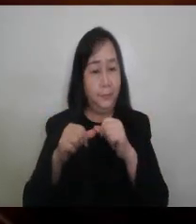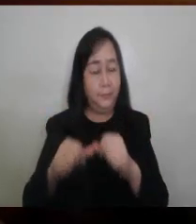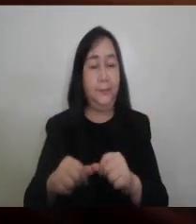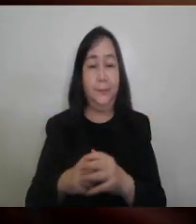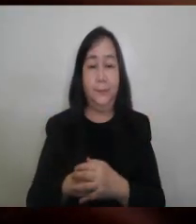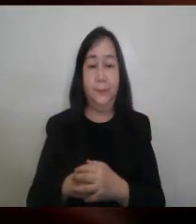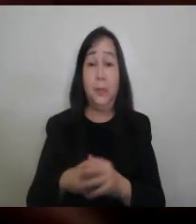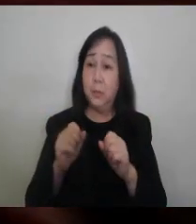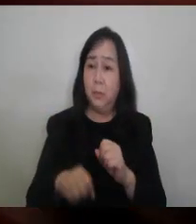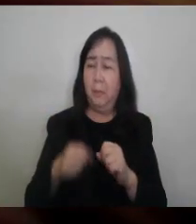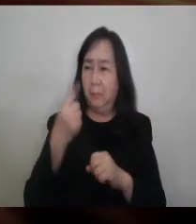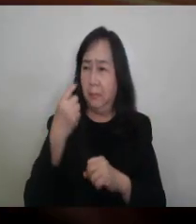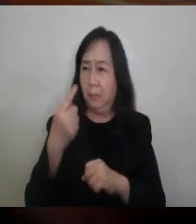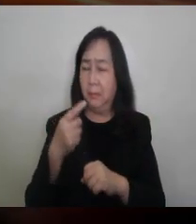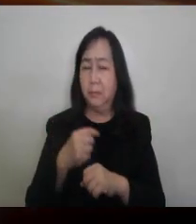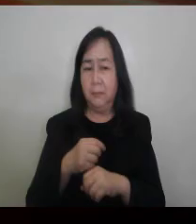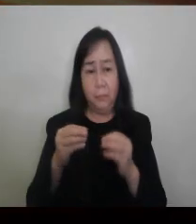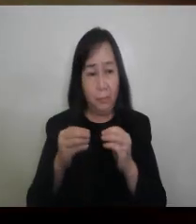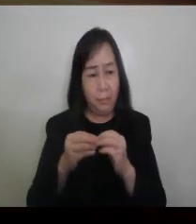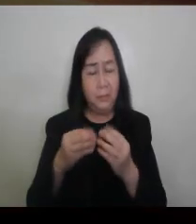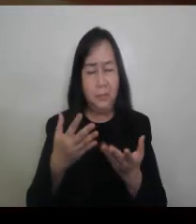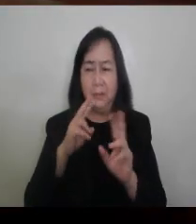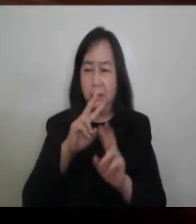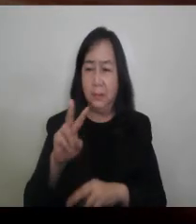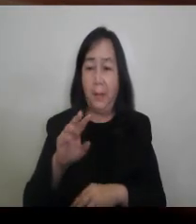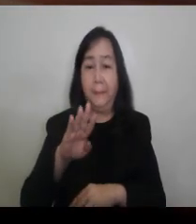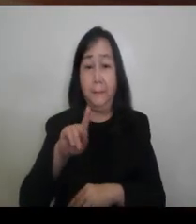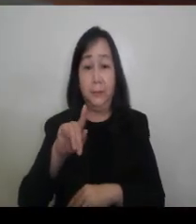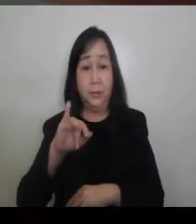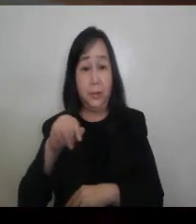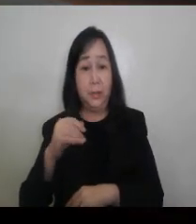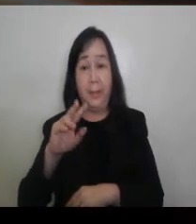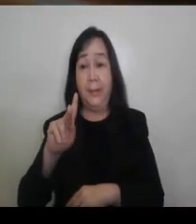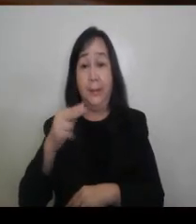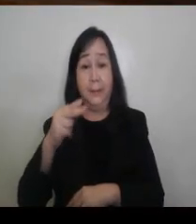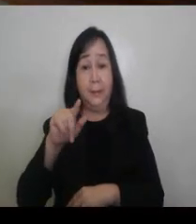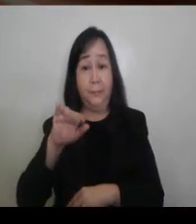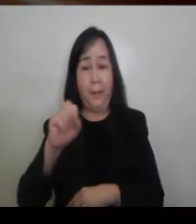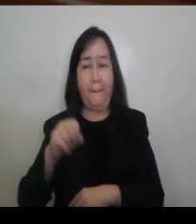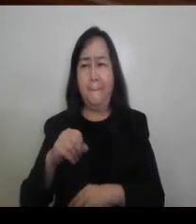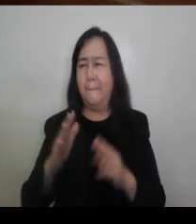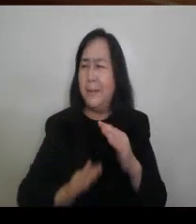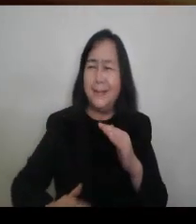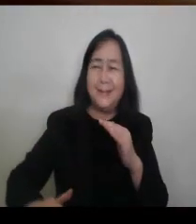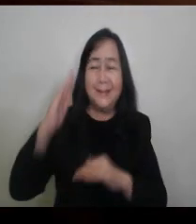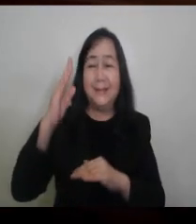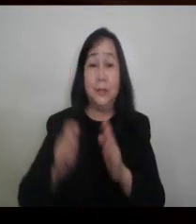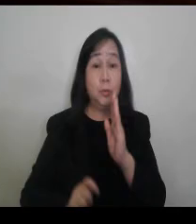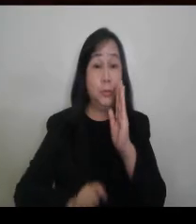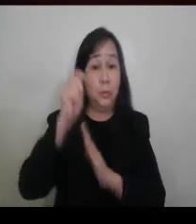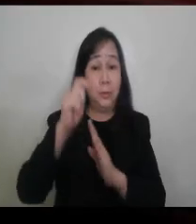nating maunawaan ito, tingnan natin ang Burj Khalifa, ang pinakamataas na gusali sa mundo. May taas